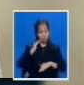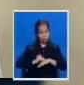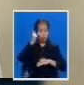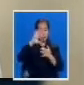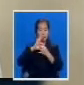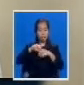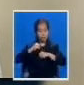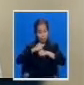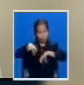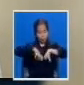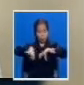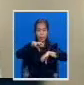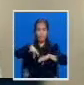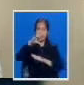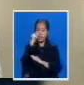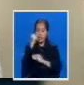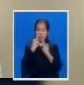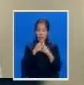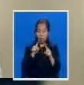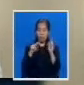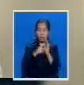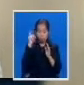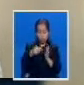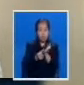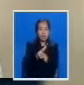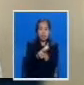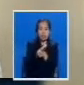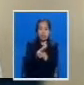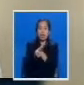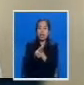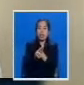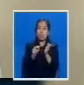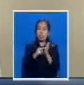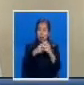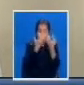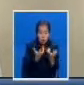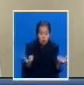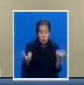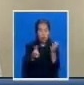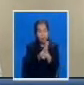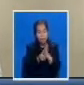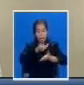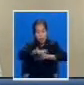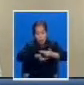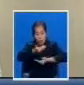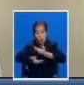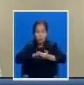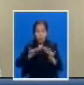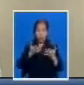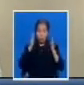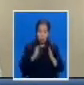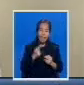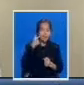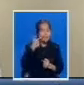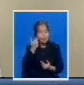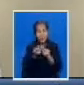ติบโตอีกมากนะครับเพียงแต่ว่าเราต้องปรับปรุงนะครับพูดง่ายๆก็คือสินค้าของเรายี่ห้อของเรานะครับแล้วก็เพิ่มความหลากหลาย